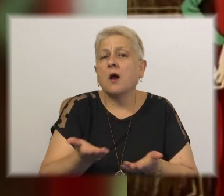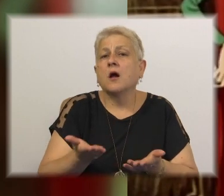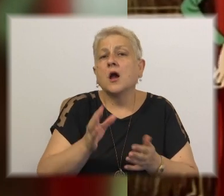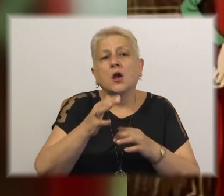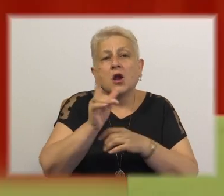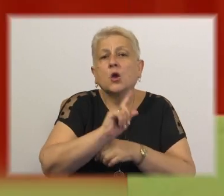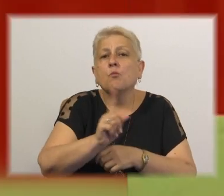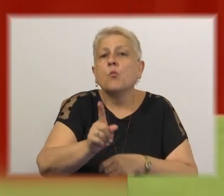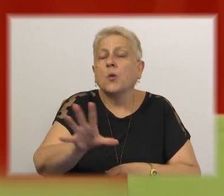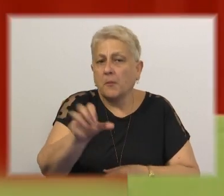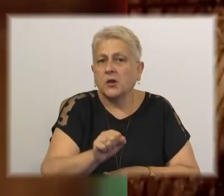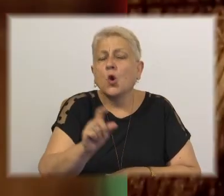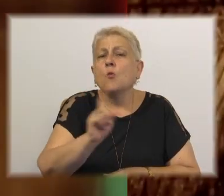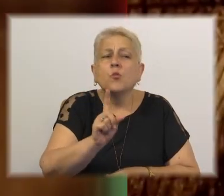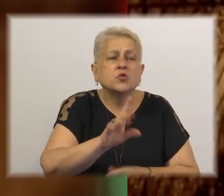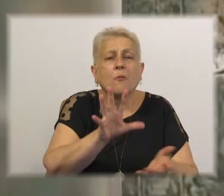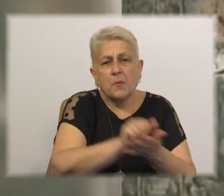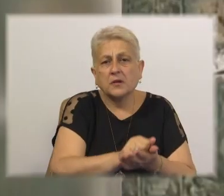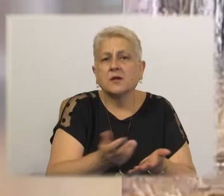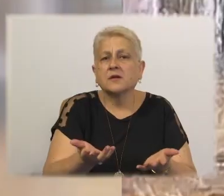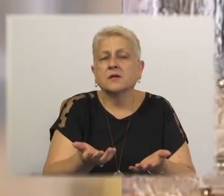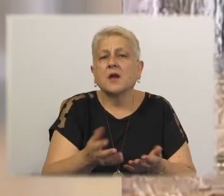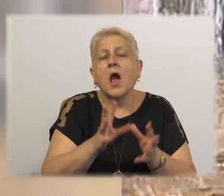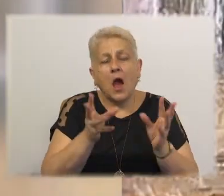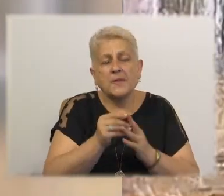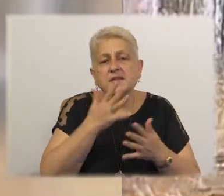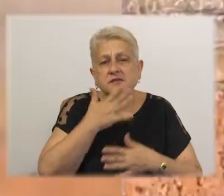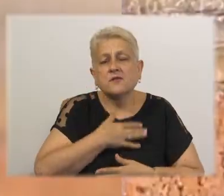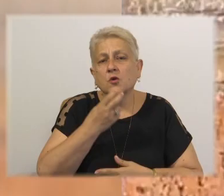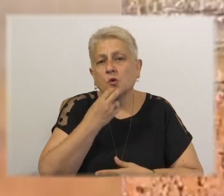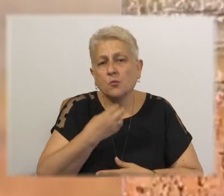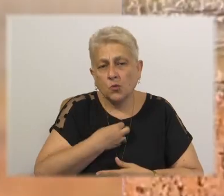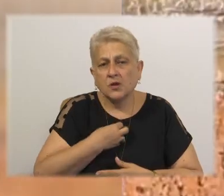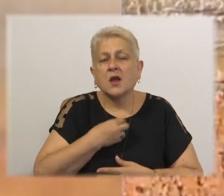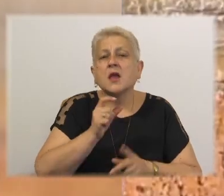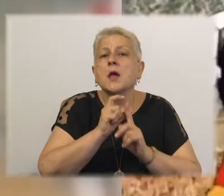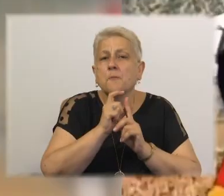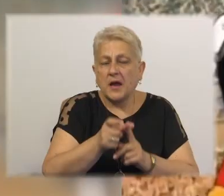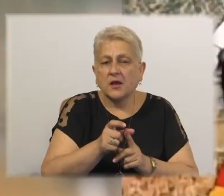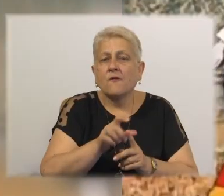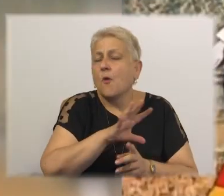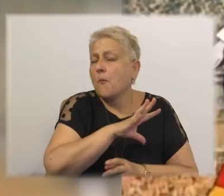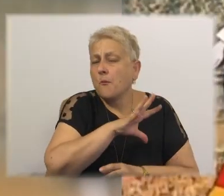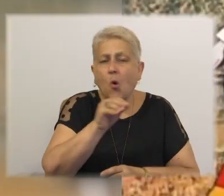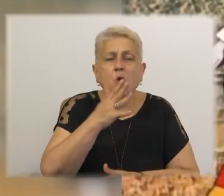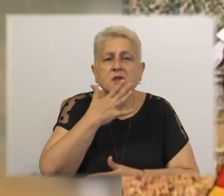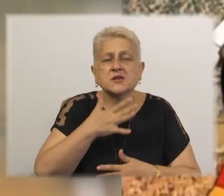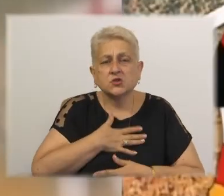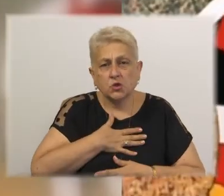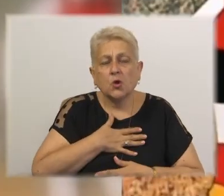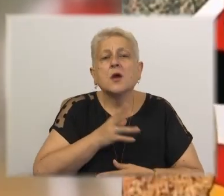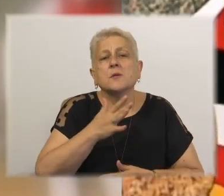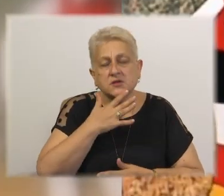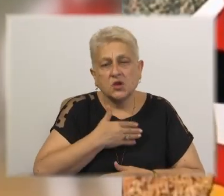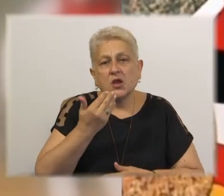պրնե։ Մուկ-մուկուն չոնինք, մուկել կպահի։ Ամենից սիրված մուլտֆիլմ հարցին պատասխանեց, որ բոլորն են սիրում, բայց